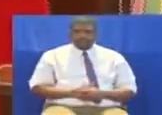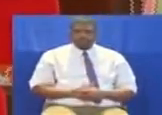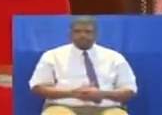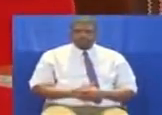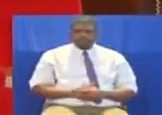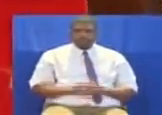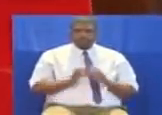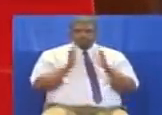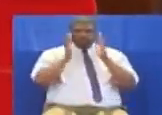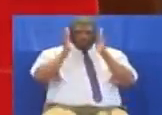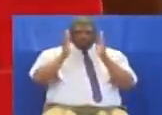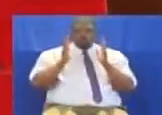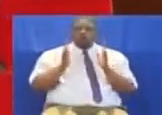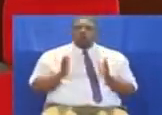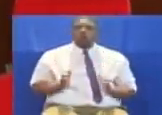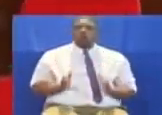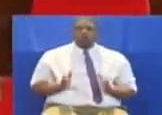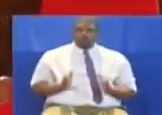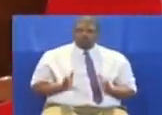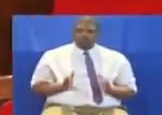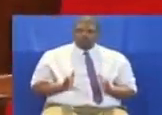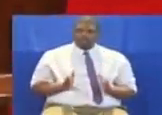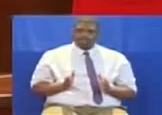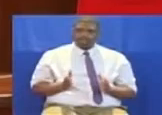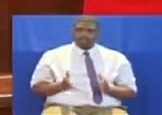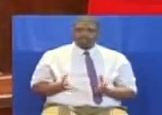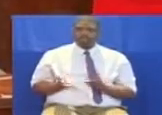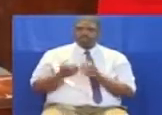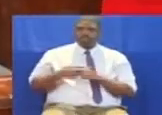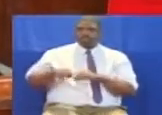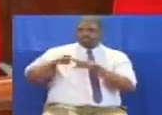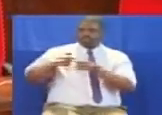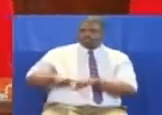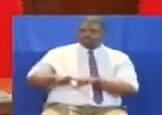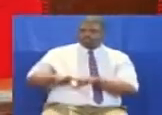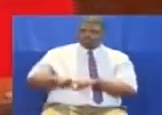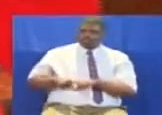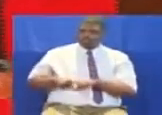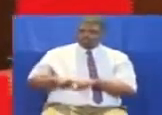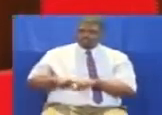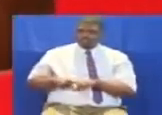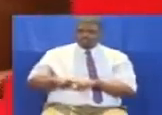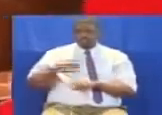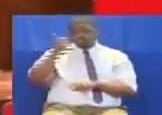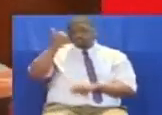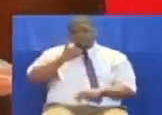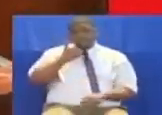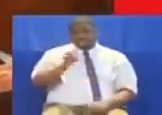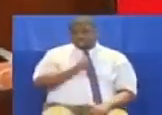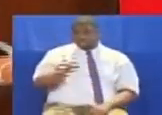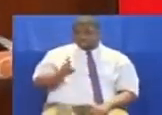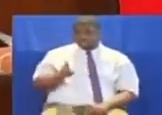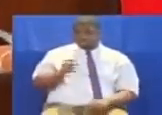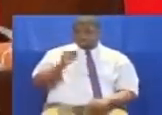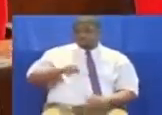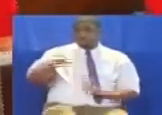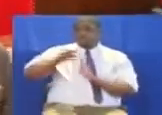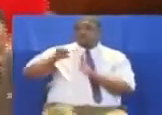Waheshimiwa wabunge, naweza mkakaa sasa. Kilichofanyika sio utani, ndio taratibu